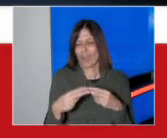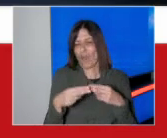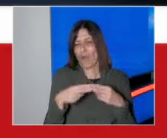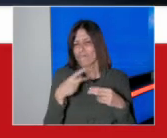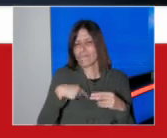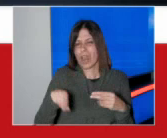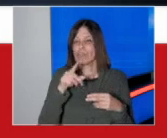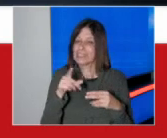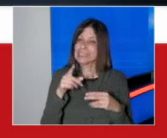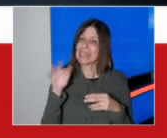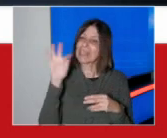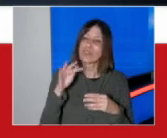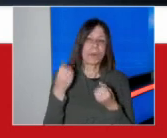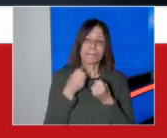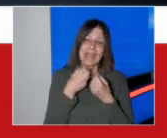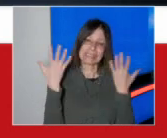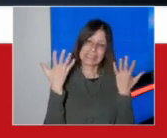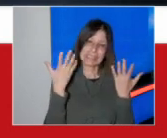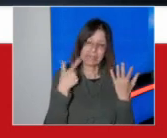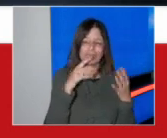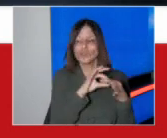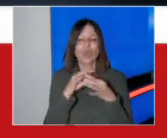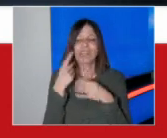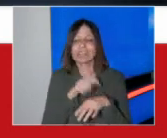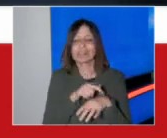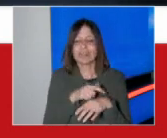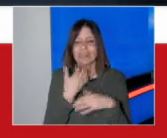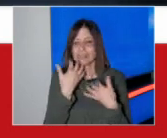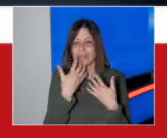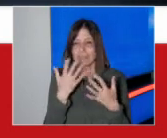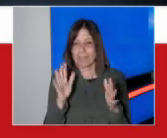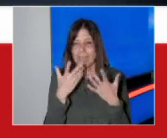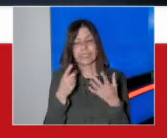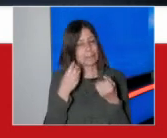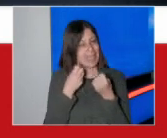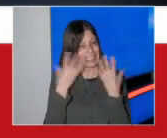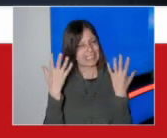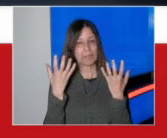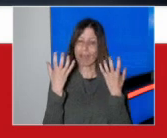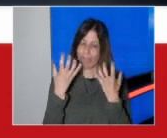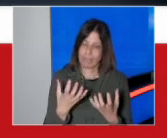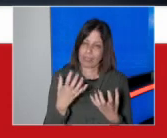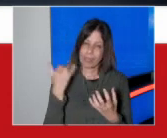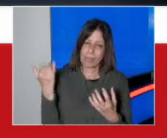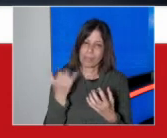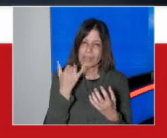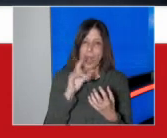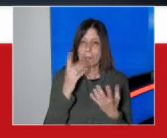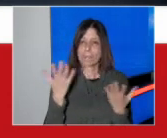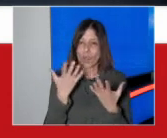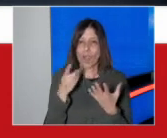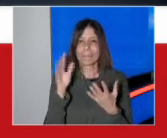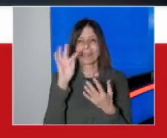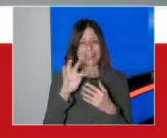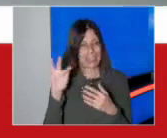אלינו. זה טיק טוק מקסים בעיניי, איציק, שורה שלך, כי אין לנו הרבה זמן. הוא מקסים, הוא כבד, הוא בדרך כלל לא מה שקורה